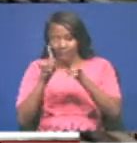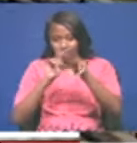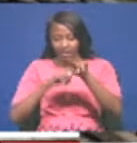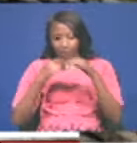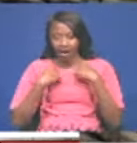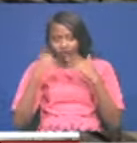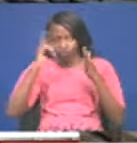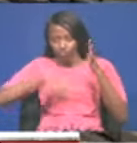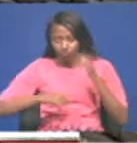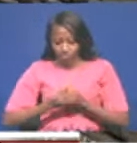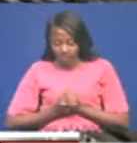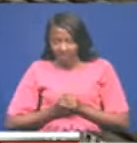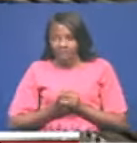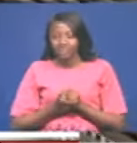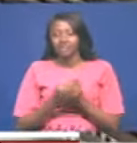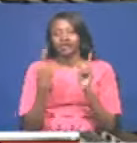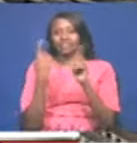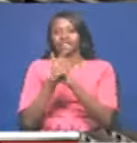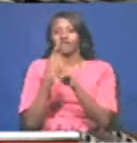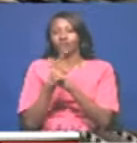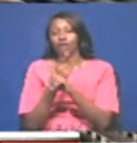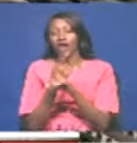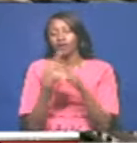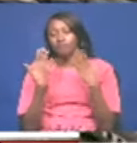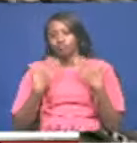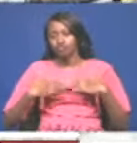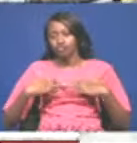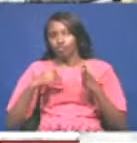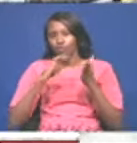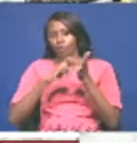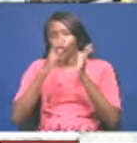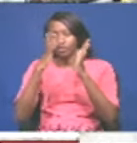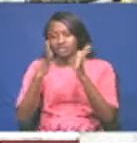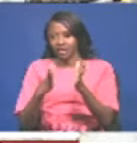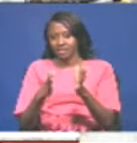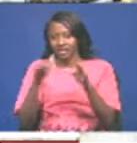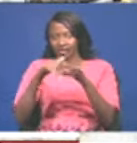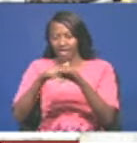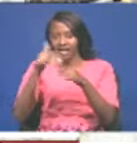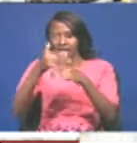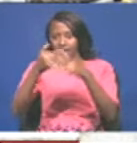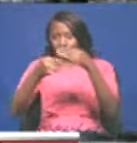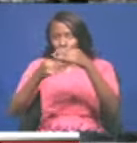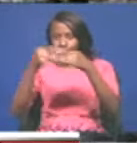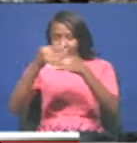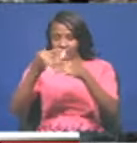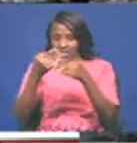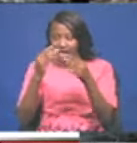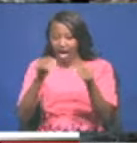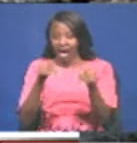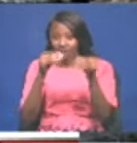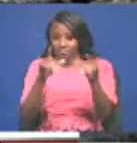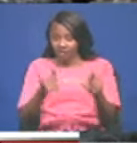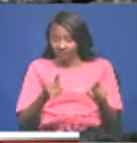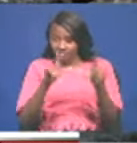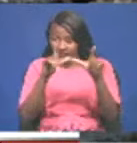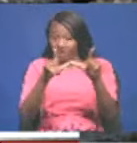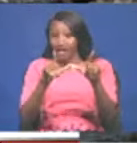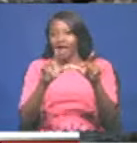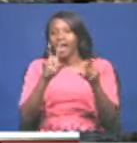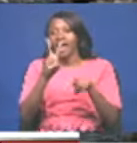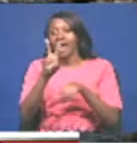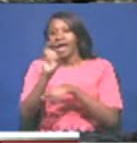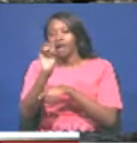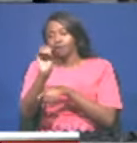wasimamizi 1110 wa maeneo ya ujenzi. Halmashauri hiyo pia imewapa vieti mafundi 20,000 wa